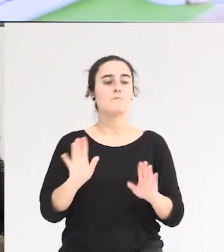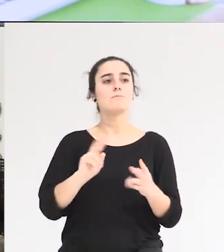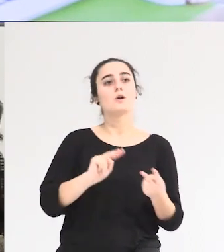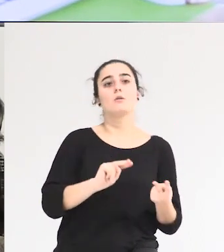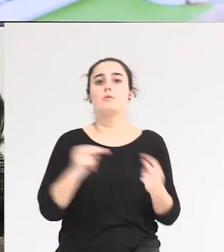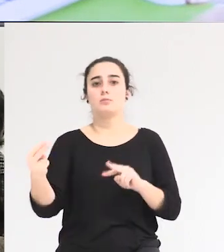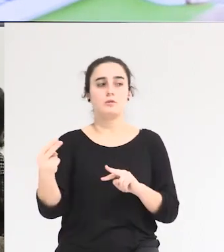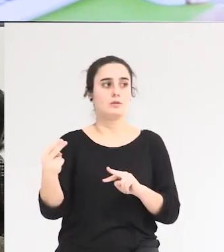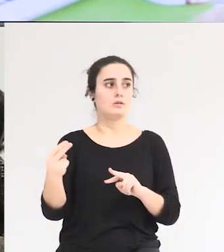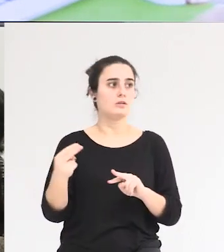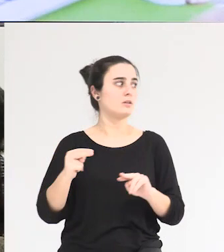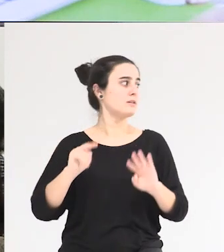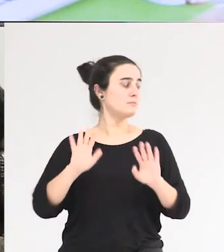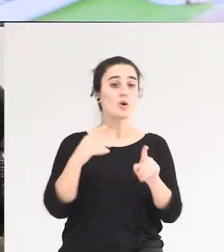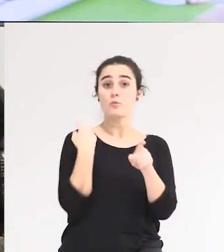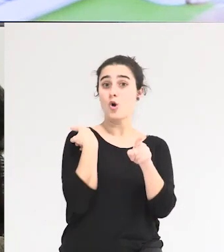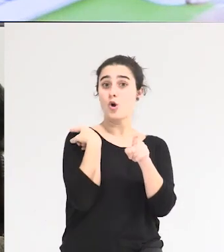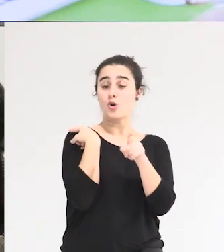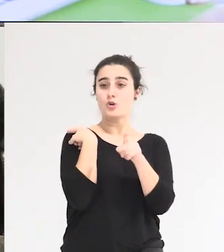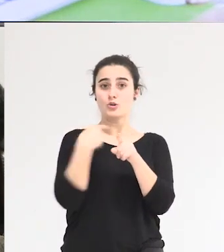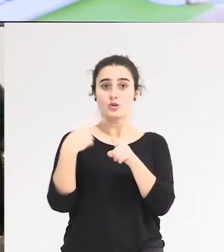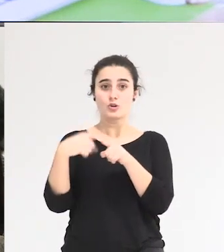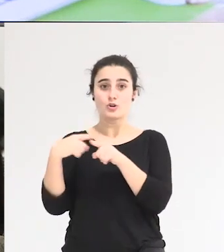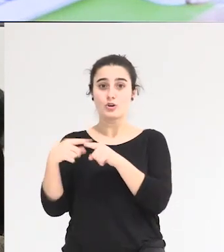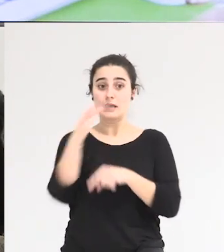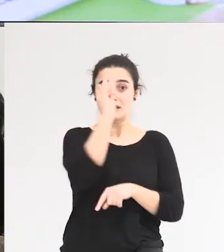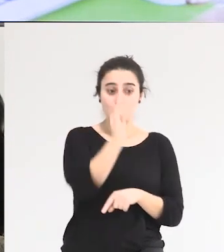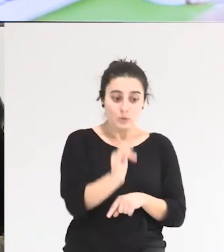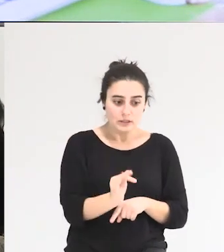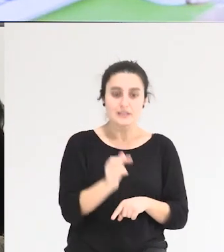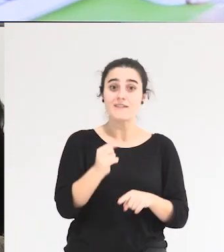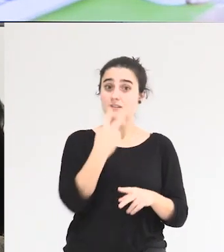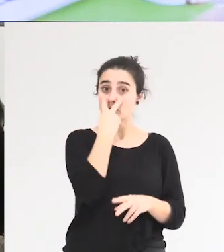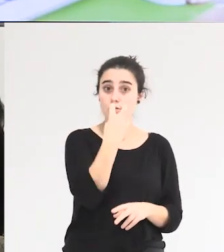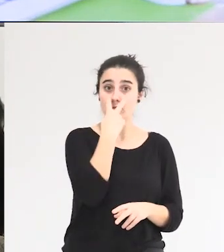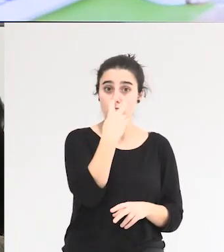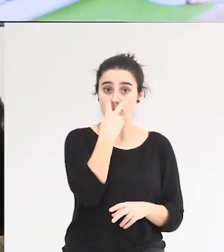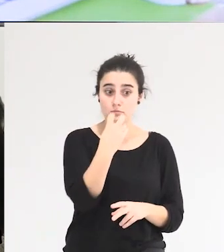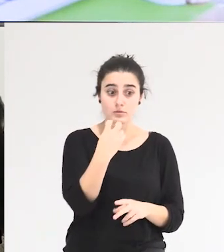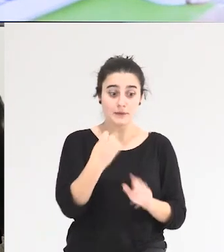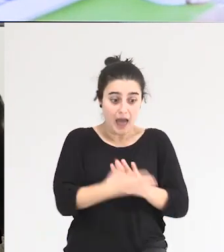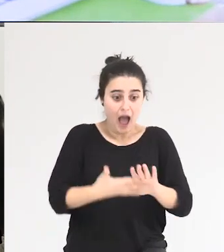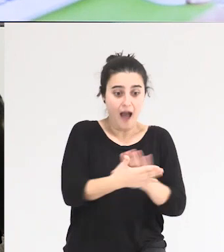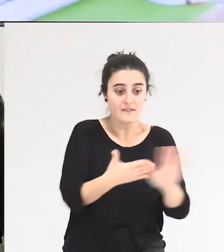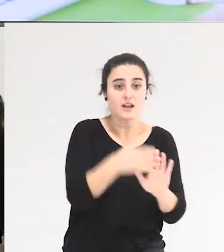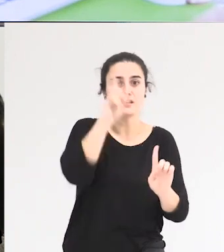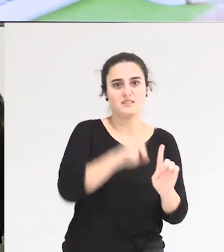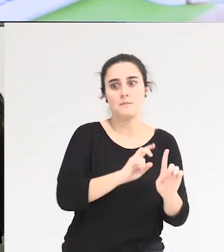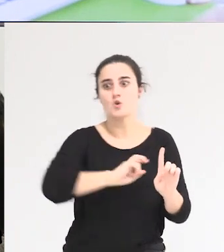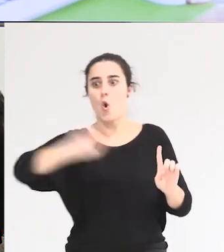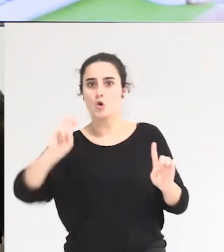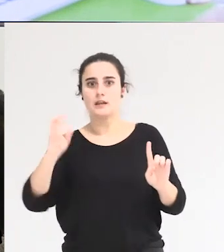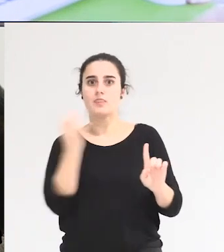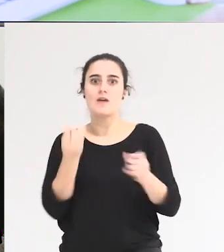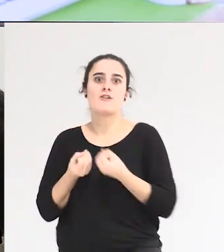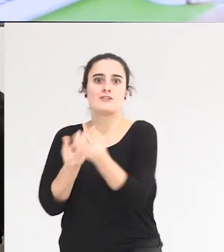itzulpena da izango zen. Baina topatu dituan gauza honei buruz jarduteko beste gauza batzuk kontatuko ditut, ez da? Alegia, badaude gauza honak,